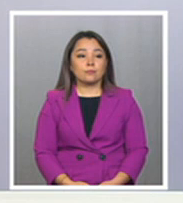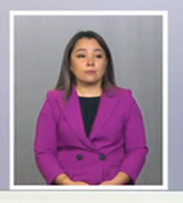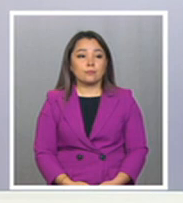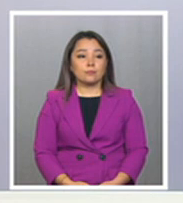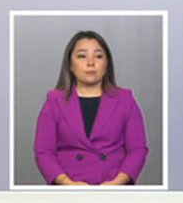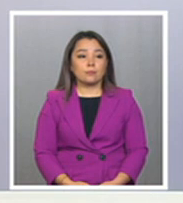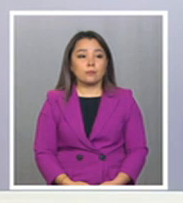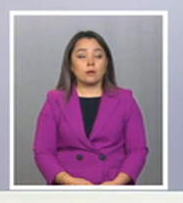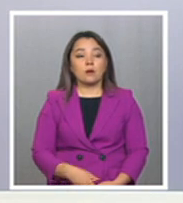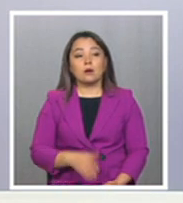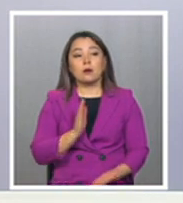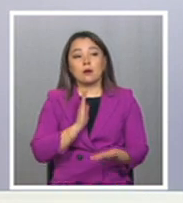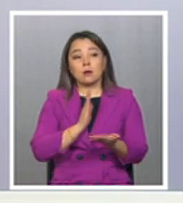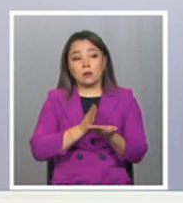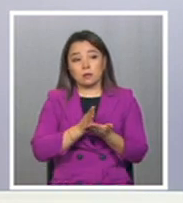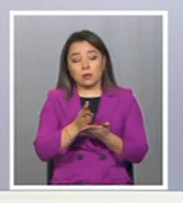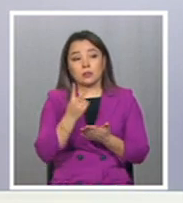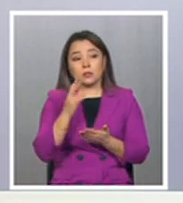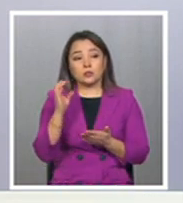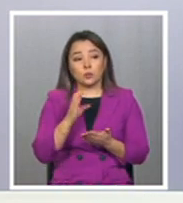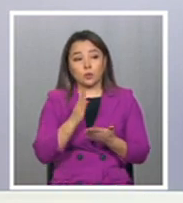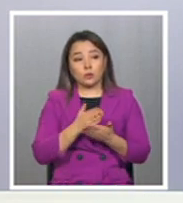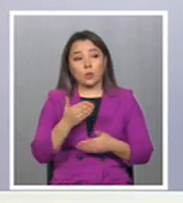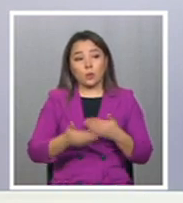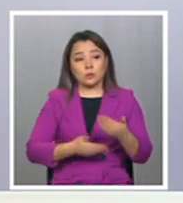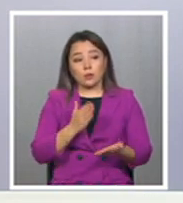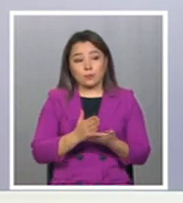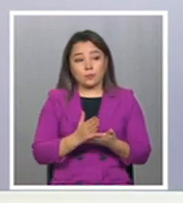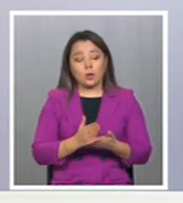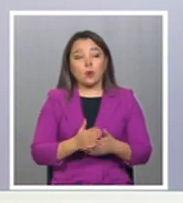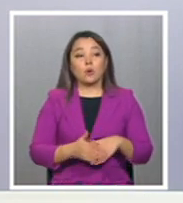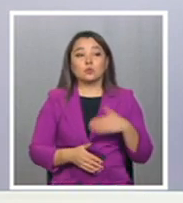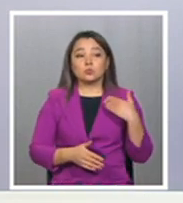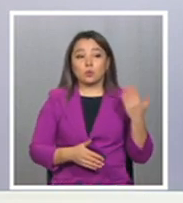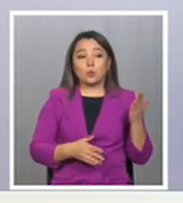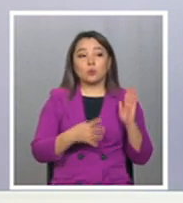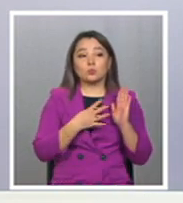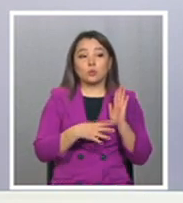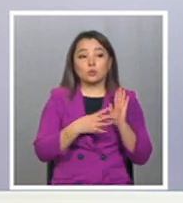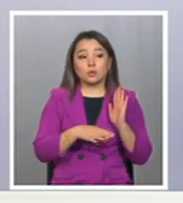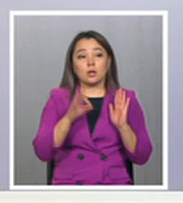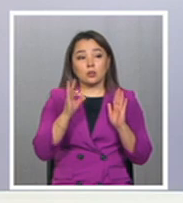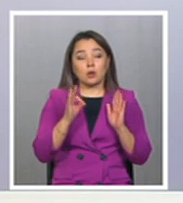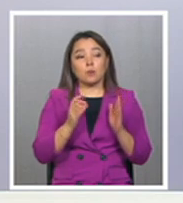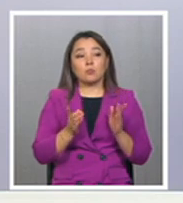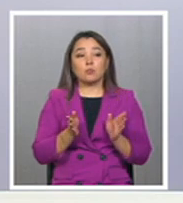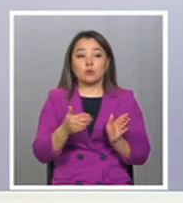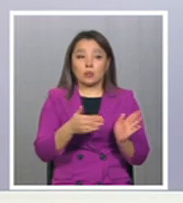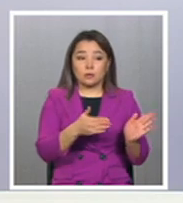Алға 2 секунд қозғалады. Сол жағына 90 градус қабырлады.